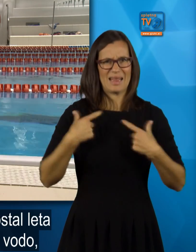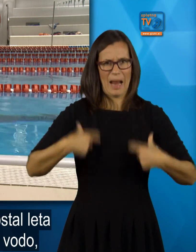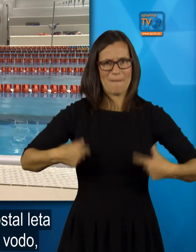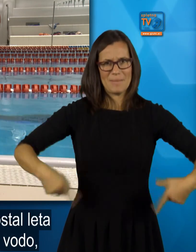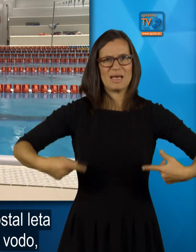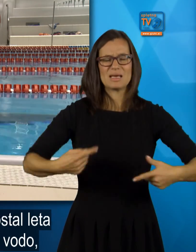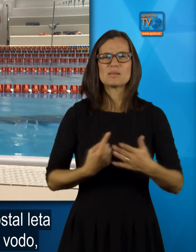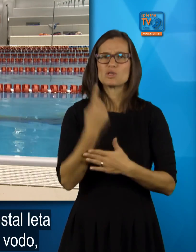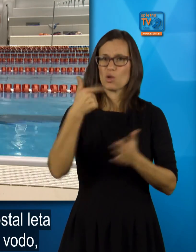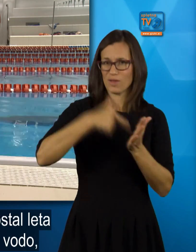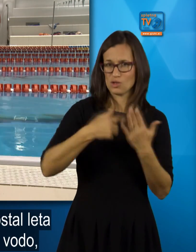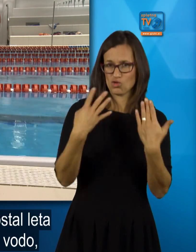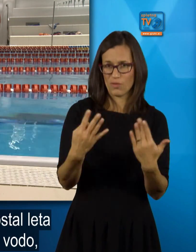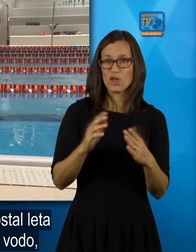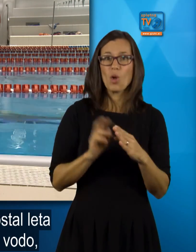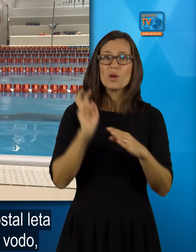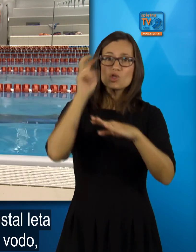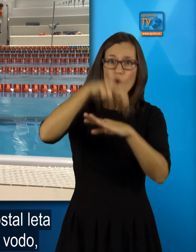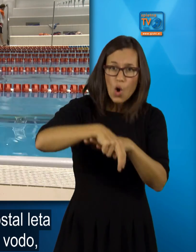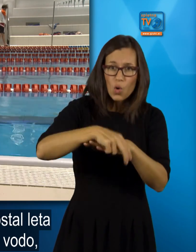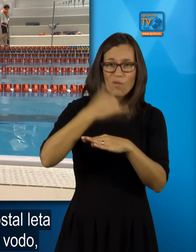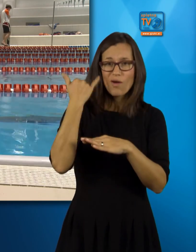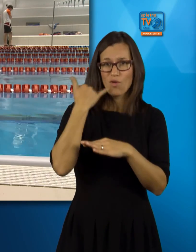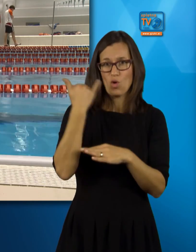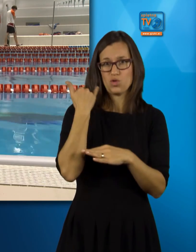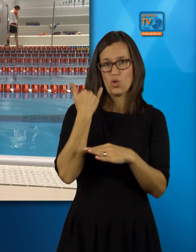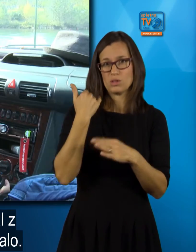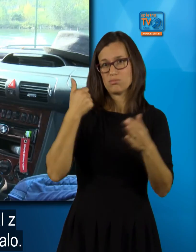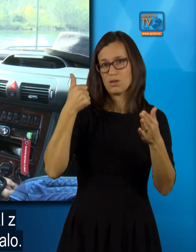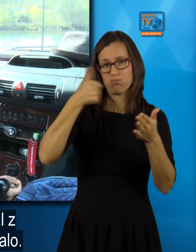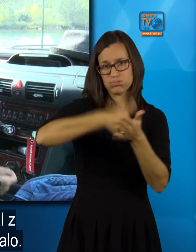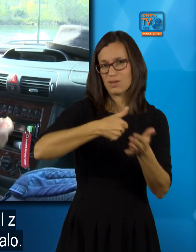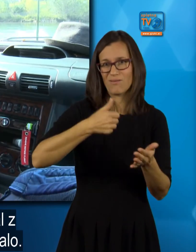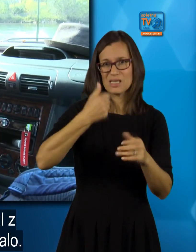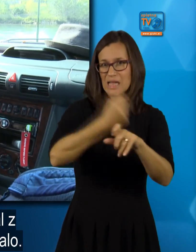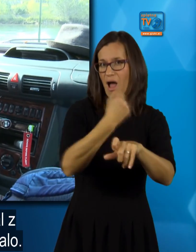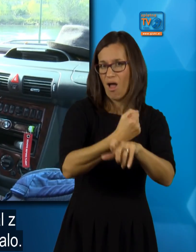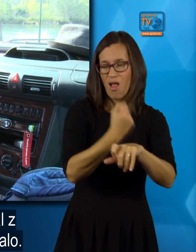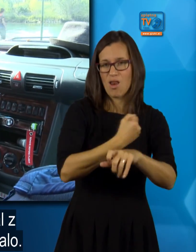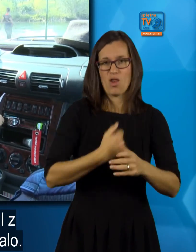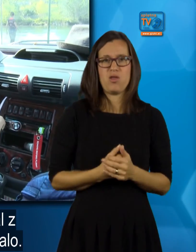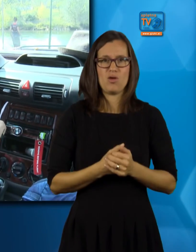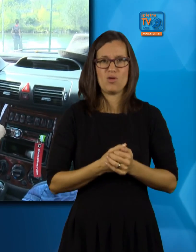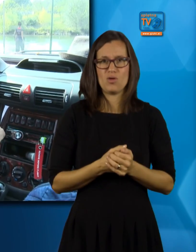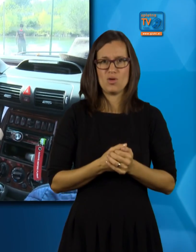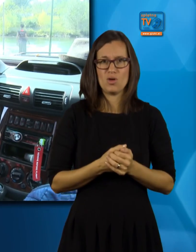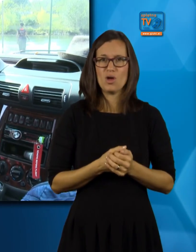Tetraplek sem postal leta 2009 ob skoku v vodo, ko sem končal z zadetkom v skalo.